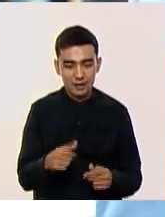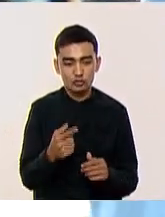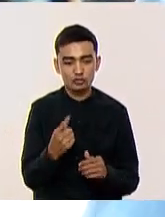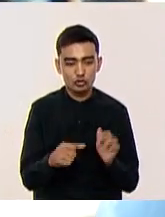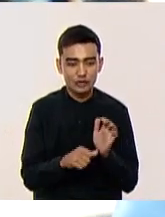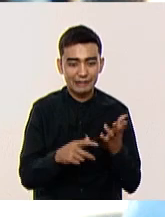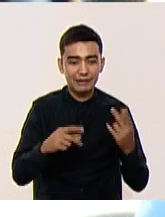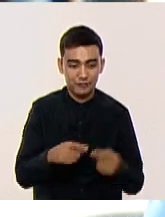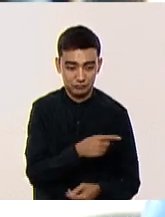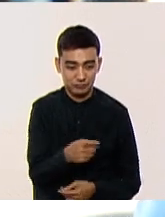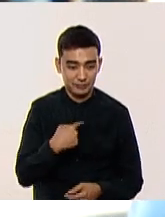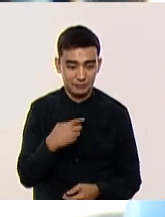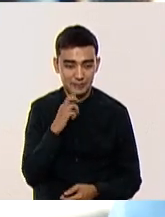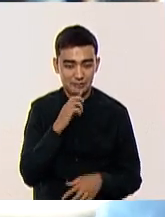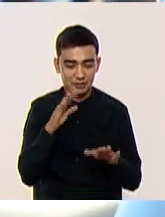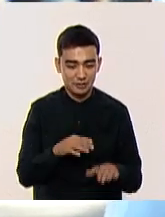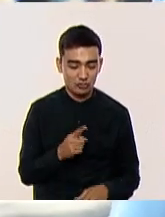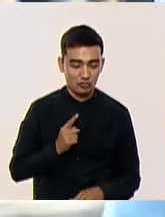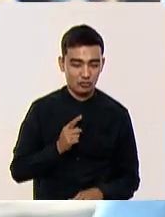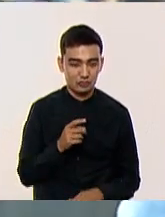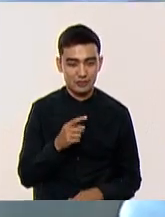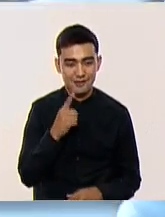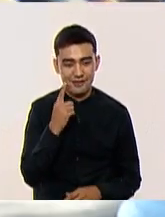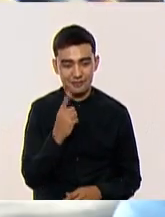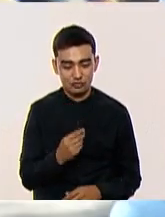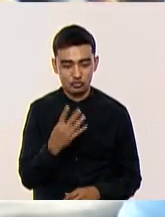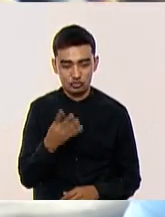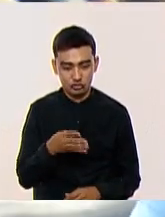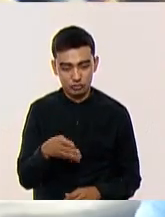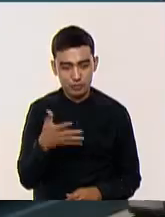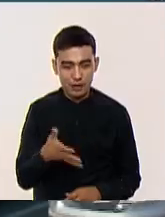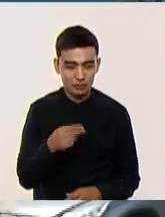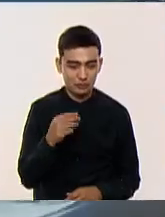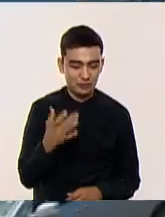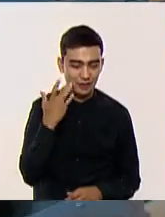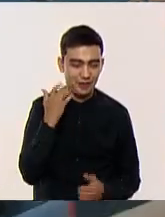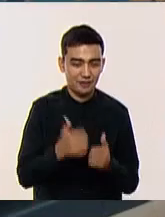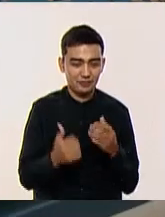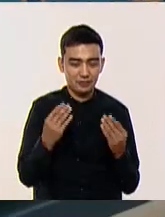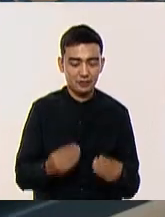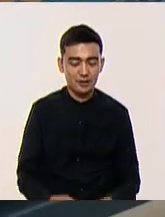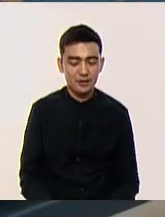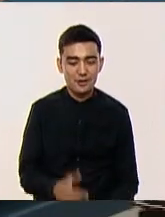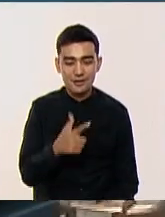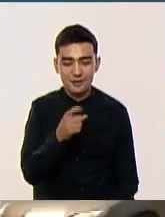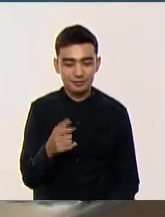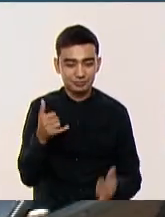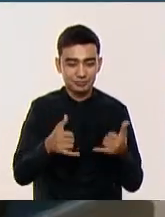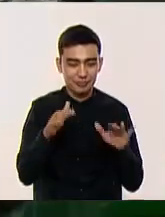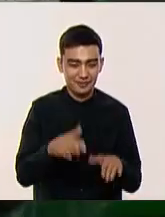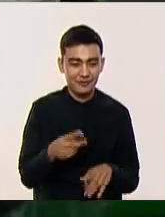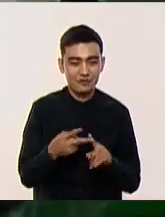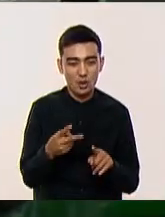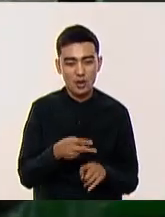Мен тұрмыз бәріміз апарапкіде. Күніге 4 сағат, 5 сағат тұрамыз. Құдайдың құтты күні. Қаладағы шүмегінен газ ағып тұрған бекеттің